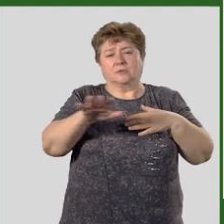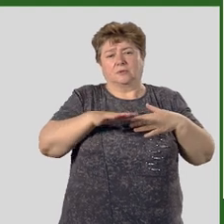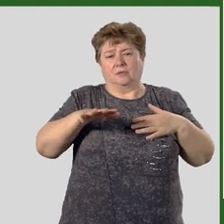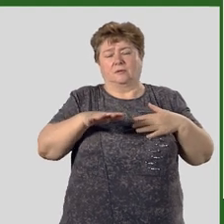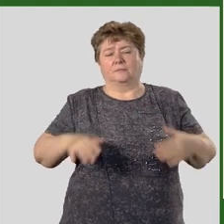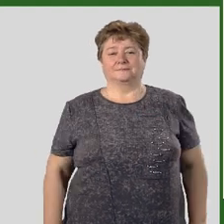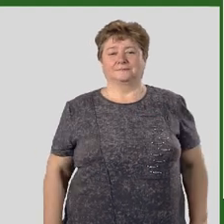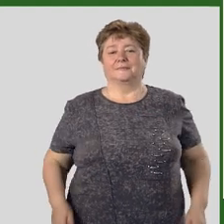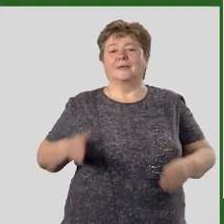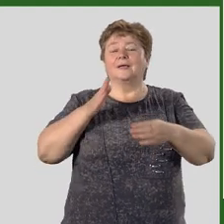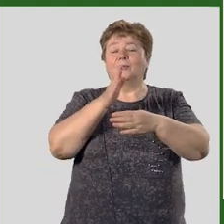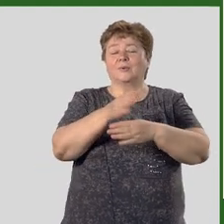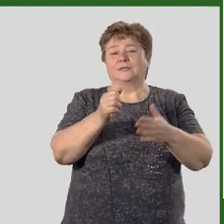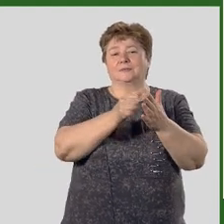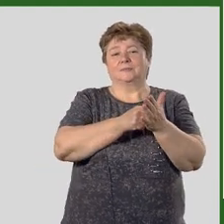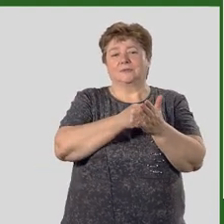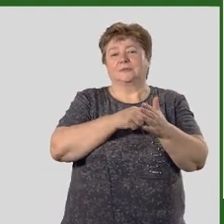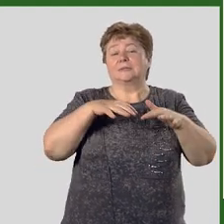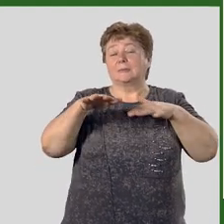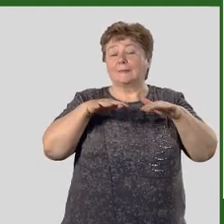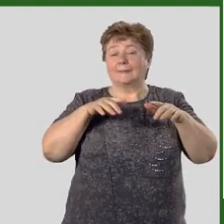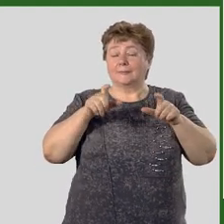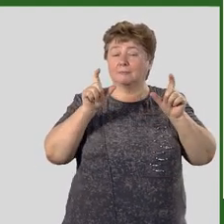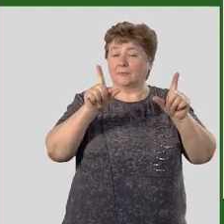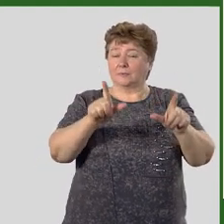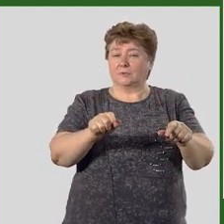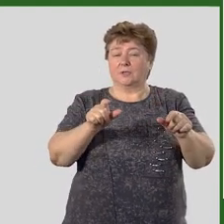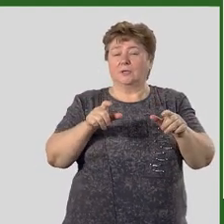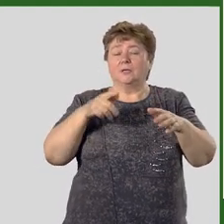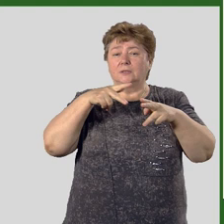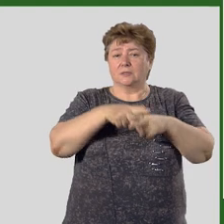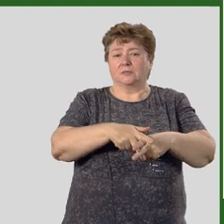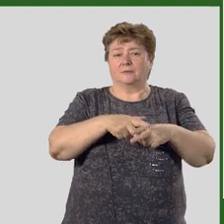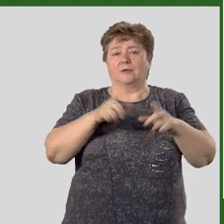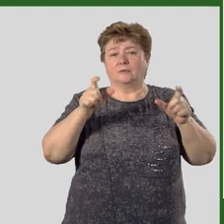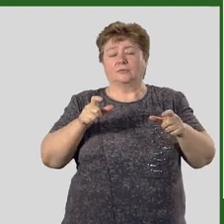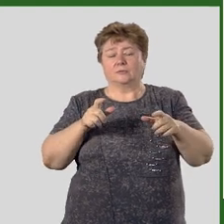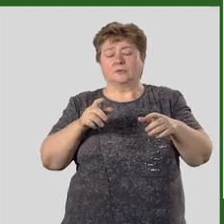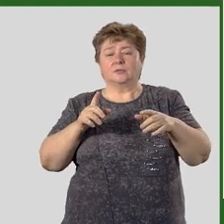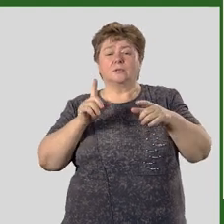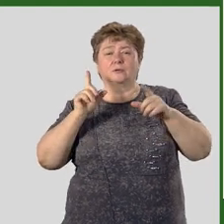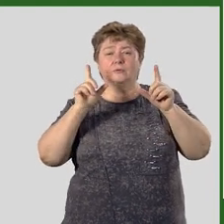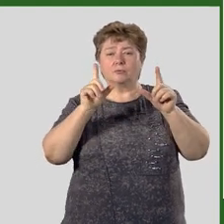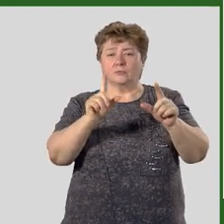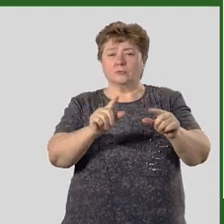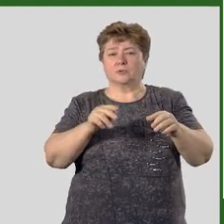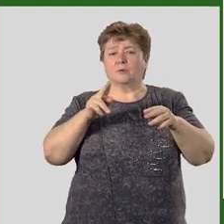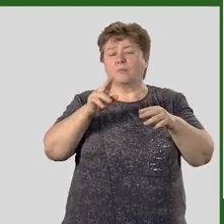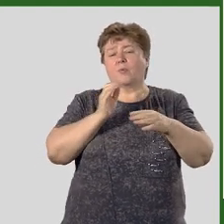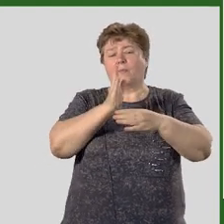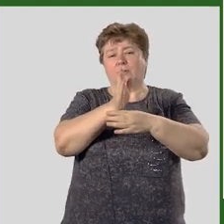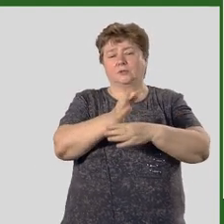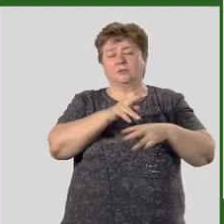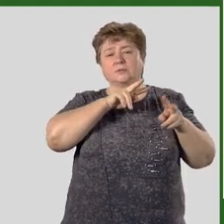стран. Политические причины миграции побуждают людей переселяться из-за преследования по